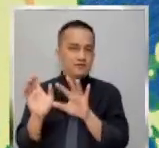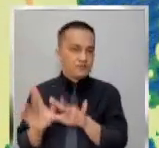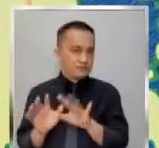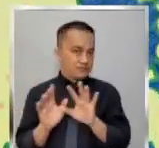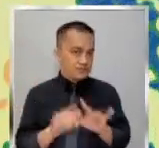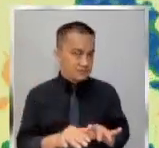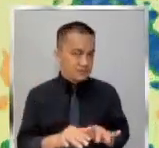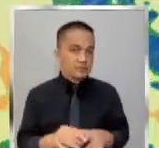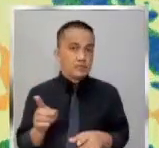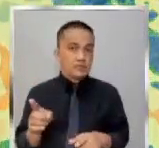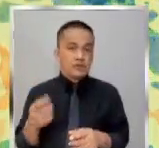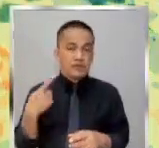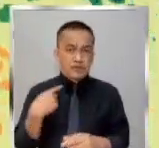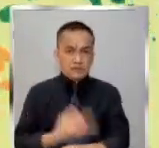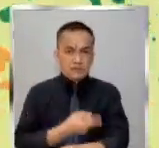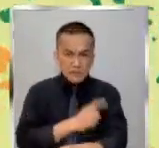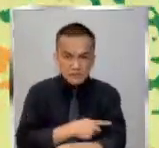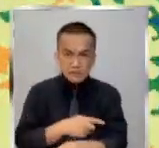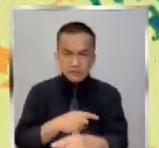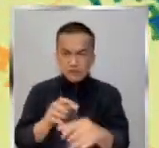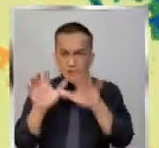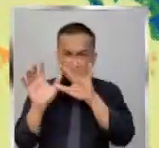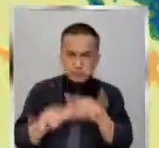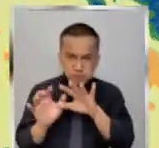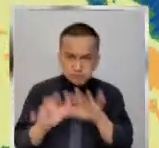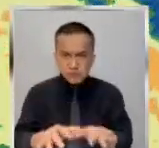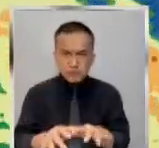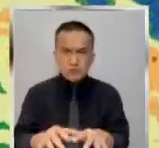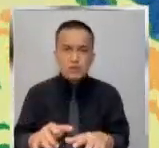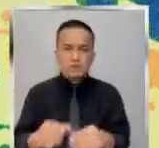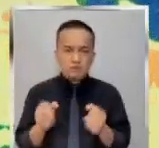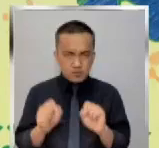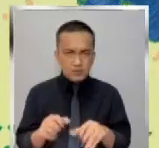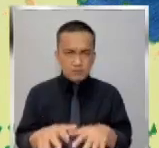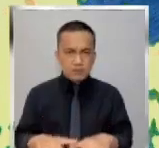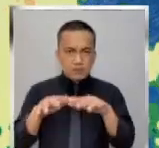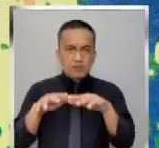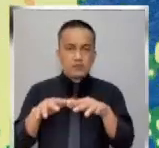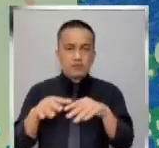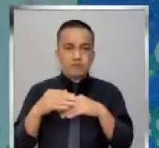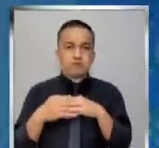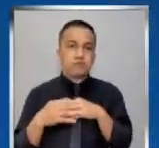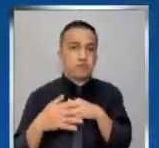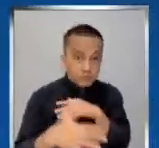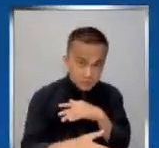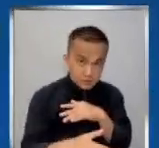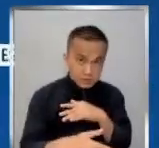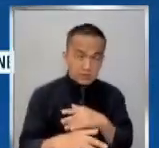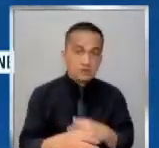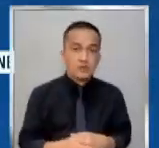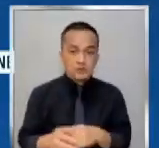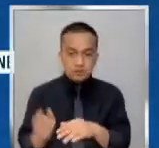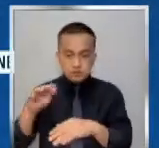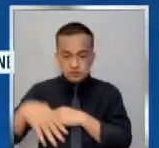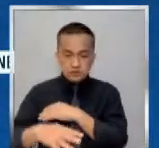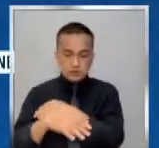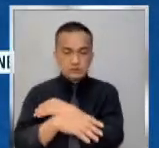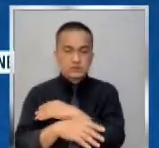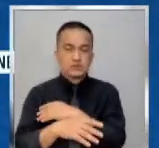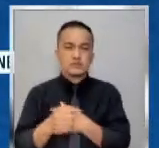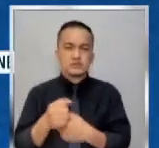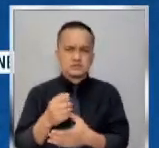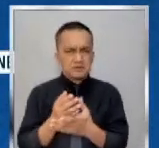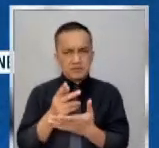May matitinding pag-ulan kaya posible ang pagbaha o pagguho ng lupa. Maalon din po sa ilang baybay ng Luzon.